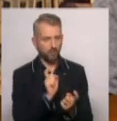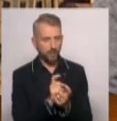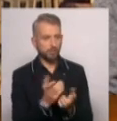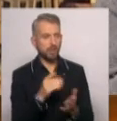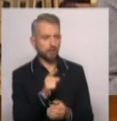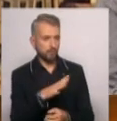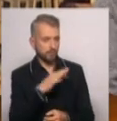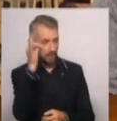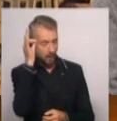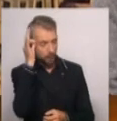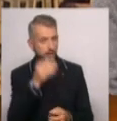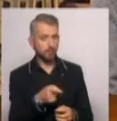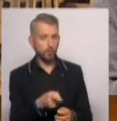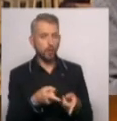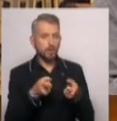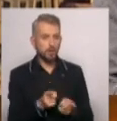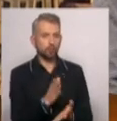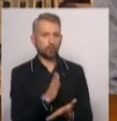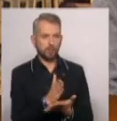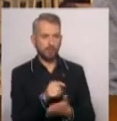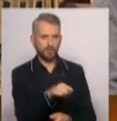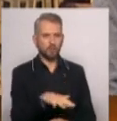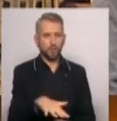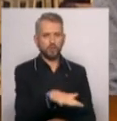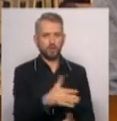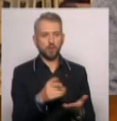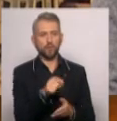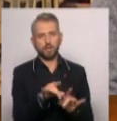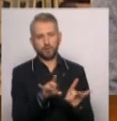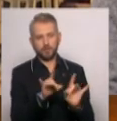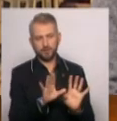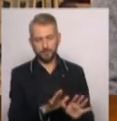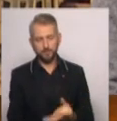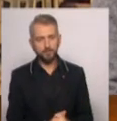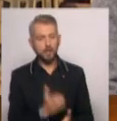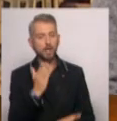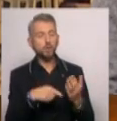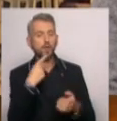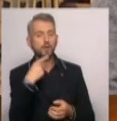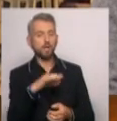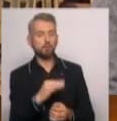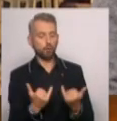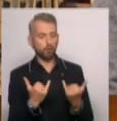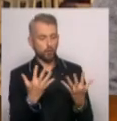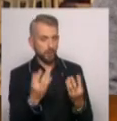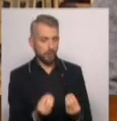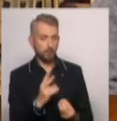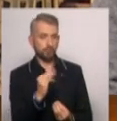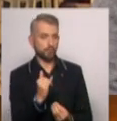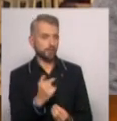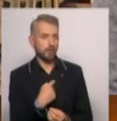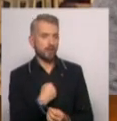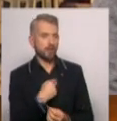ви згадували, воно дійсно полягає в тій площині, яку ви окреслили. Якщо казати про сьогоднішній день, ну, власне, я би